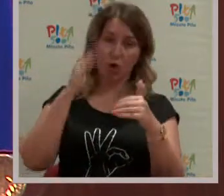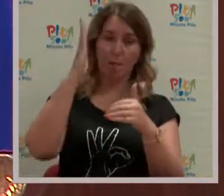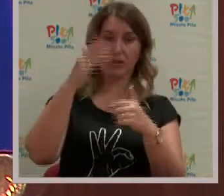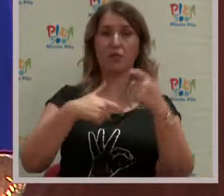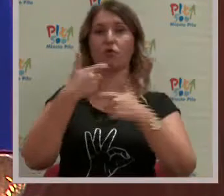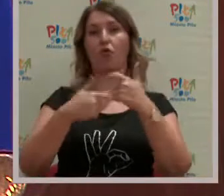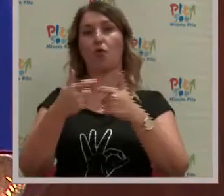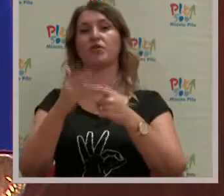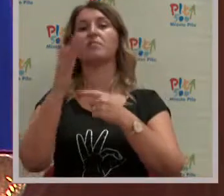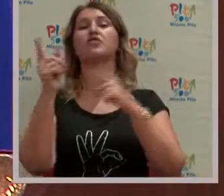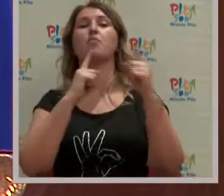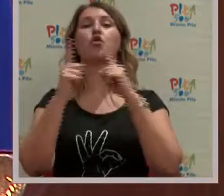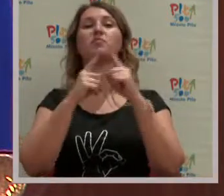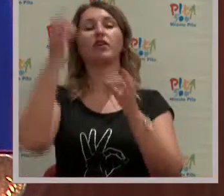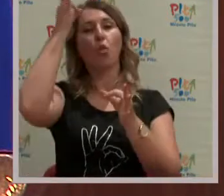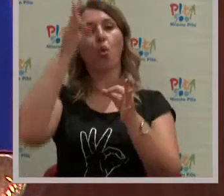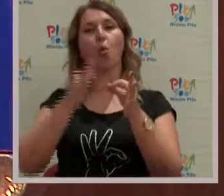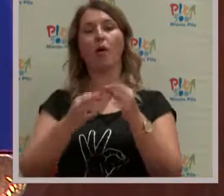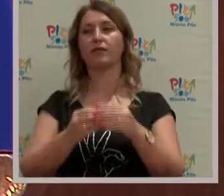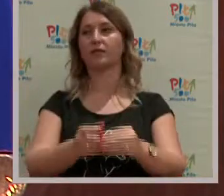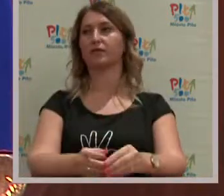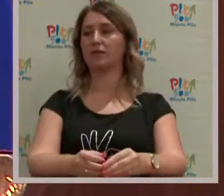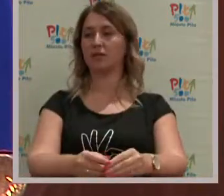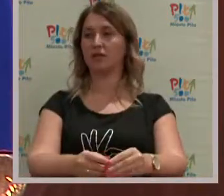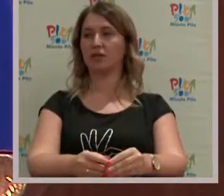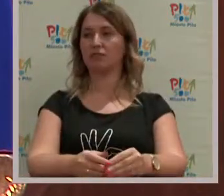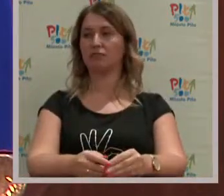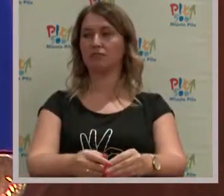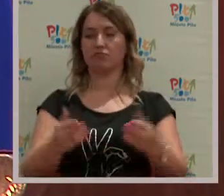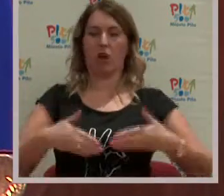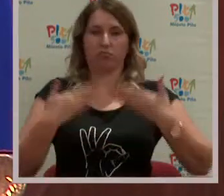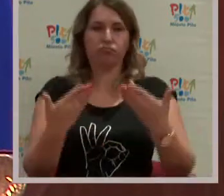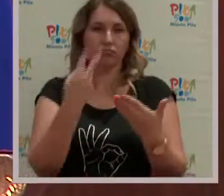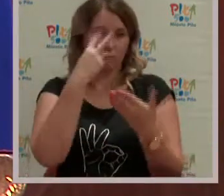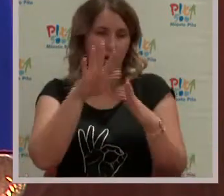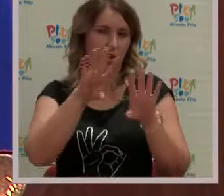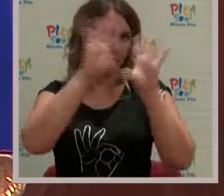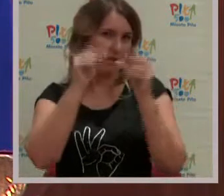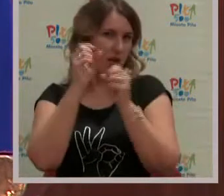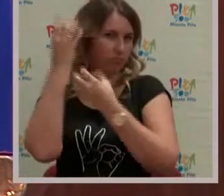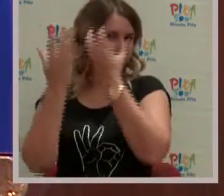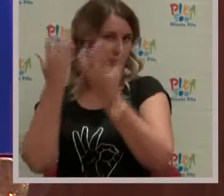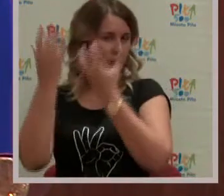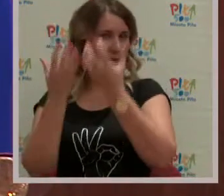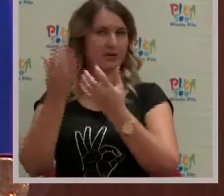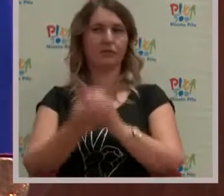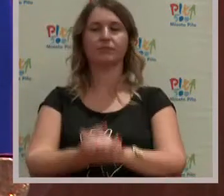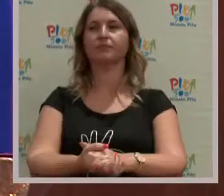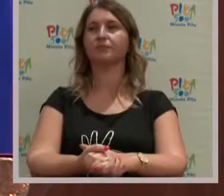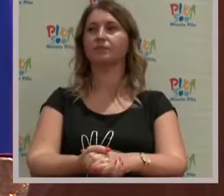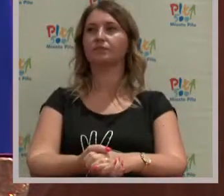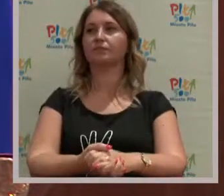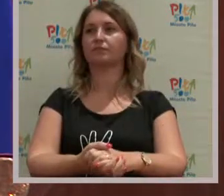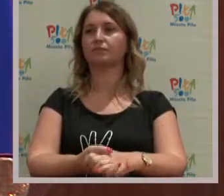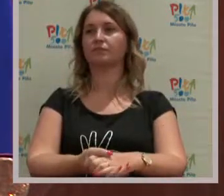Będziemy wtedy rozmawiać o szczegółach inwestycji. Będziemy tutaj Państwu również przedstawiać. Także zbliżamy się i w